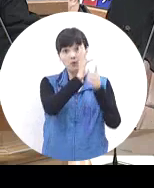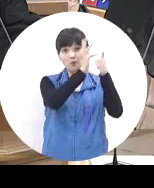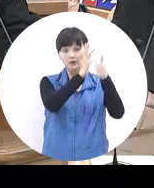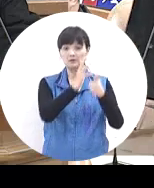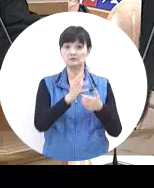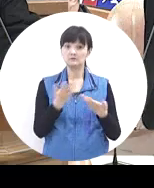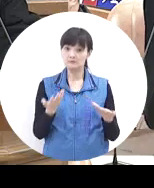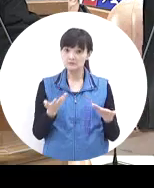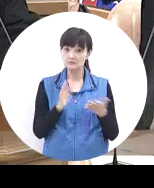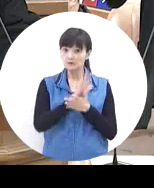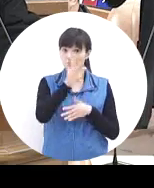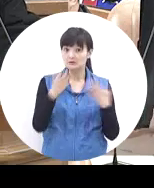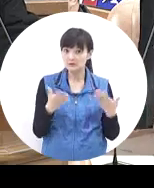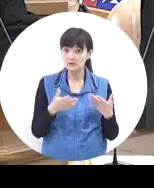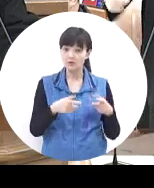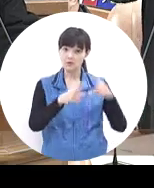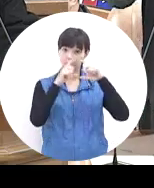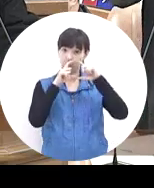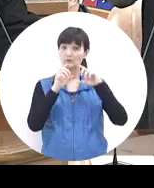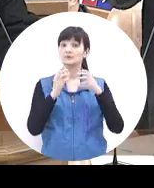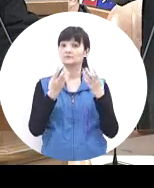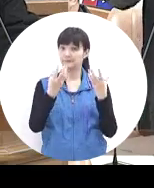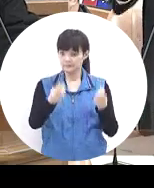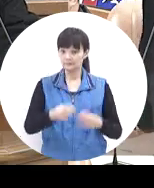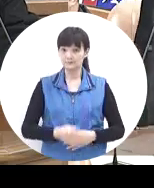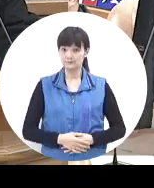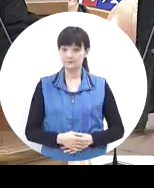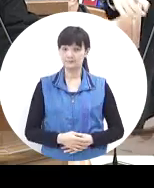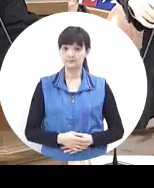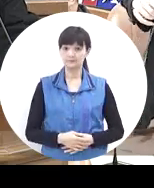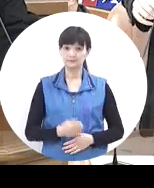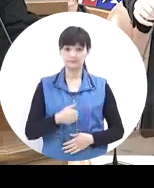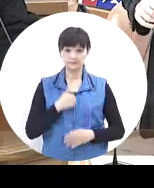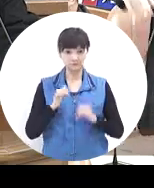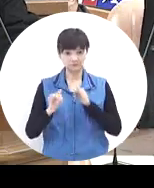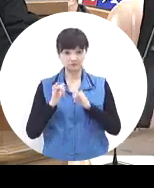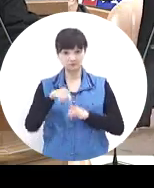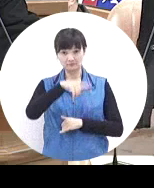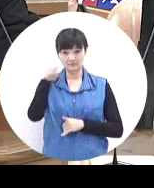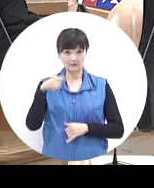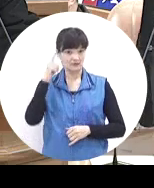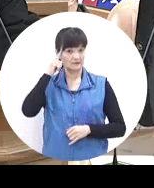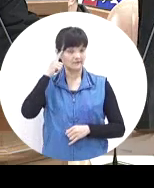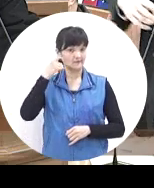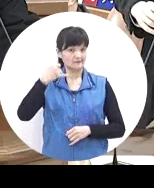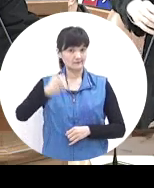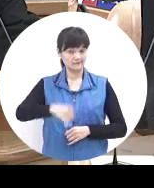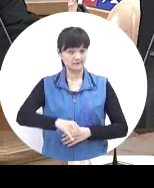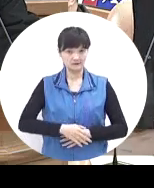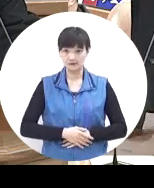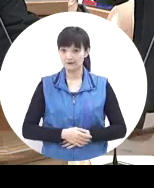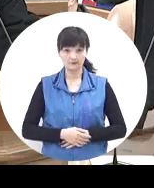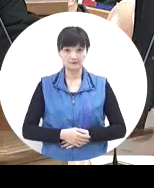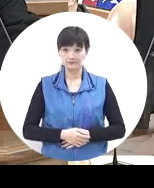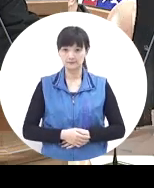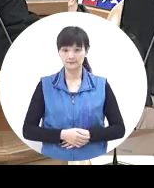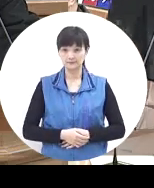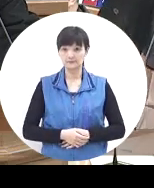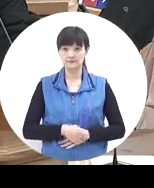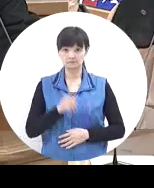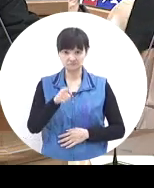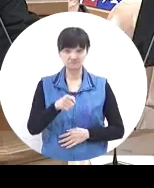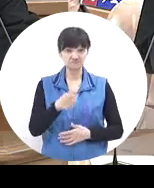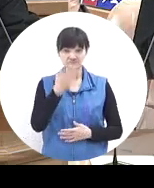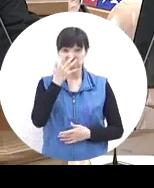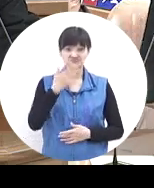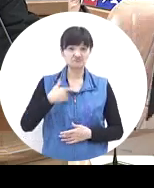听，这个就是实际基层民众感受到的生活，实际民众的心声。你或许听不到高